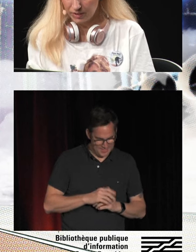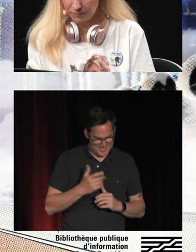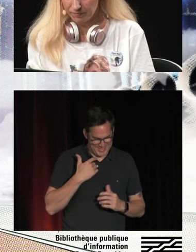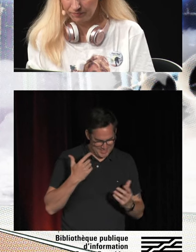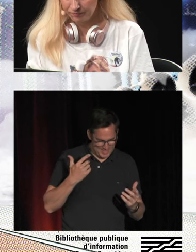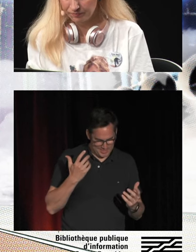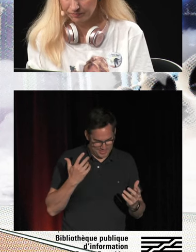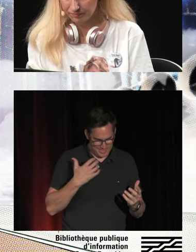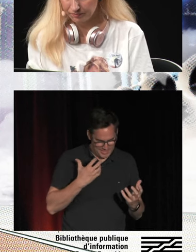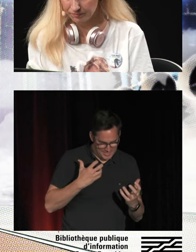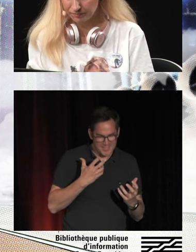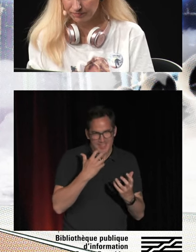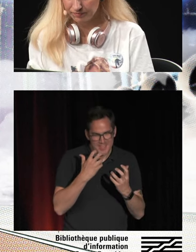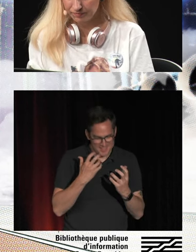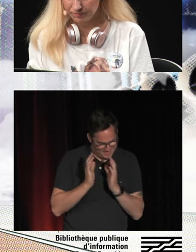Ah ouais d'accord.